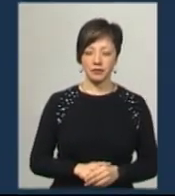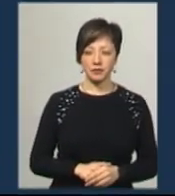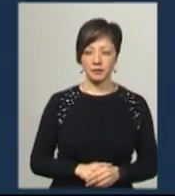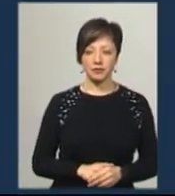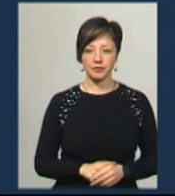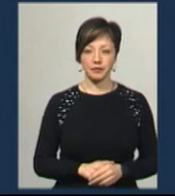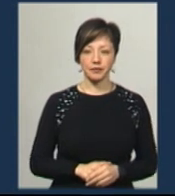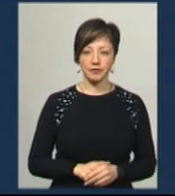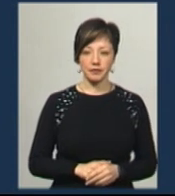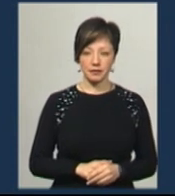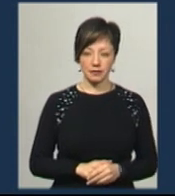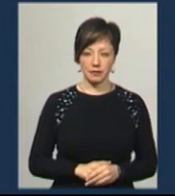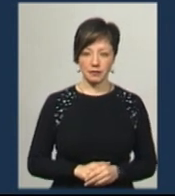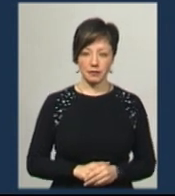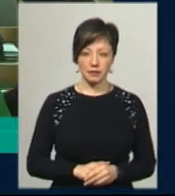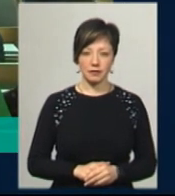Музика